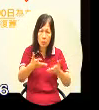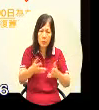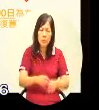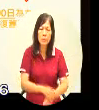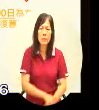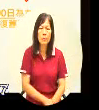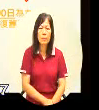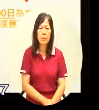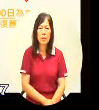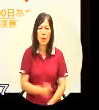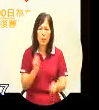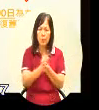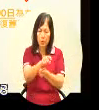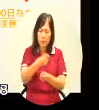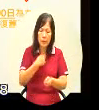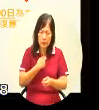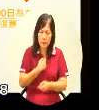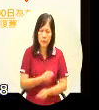目前我们了解的